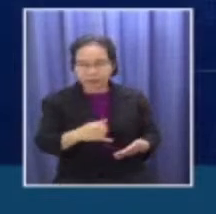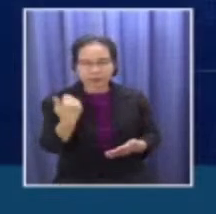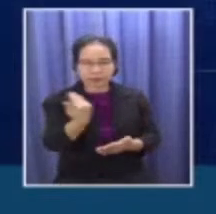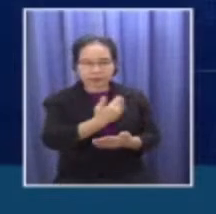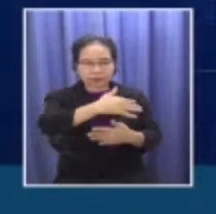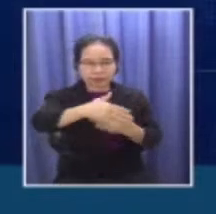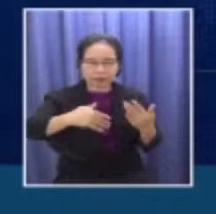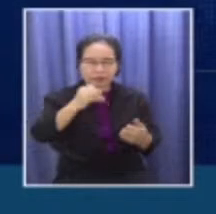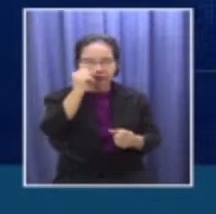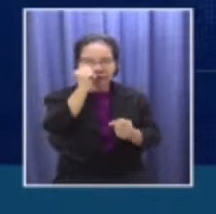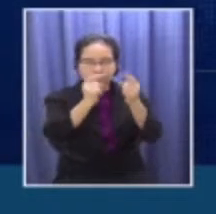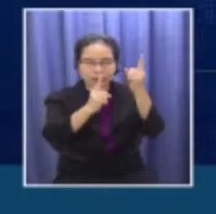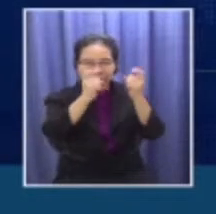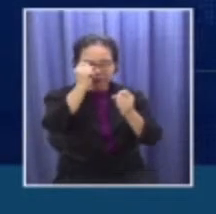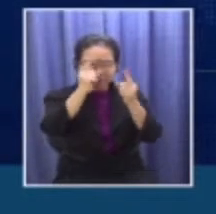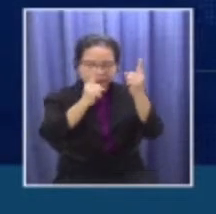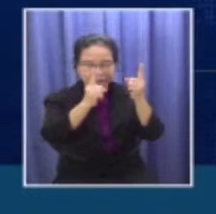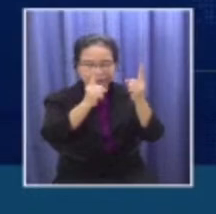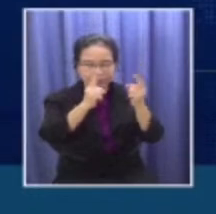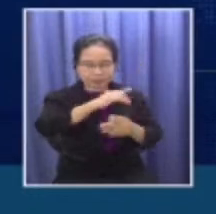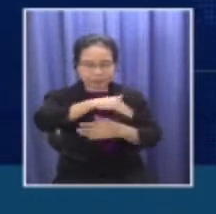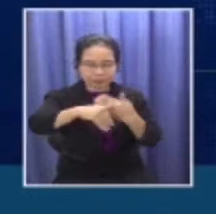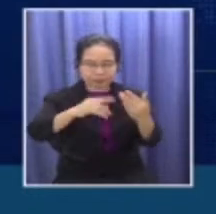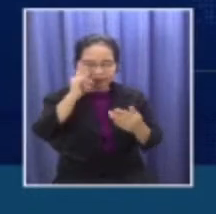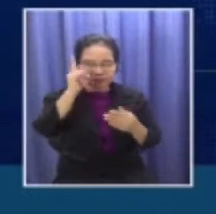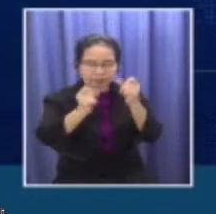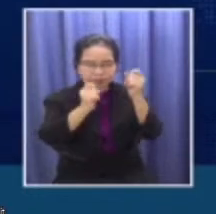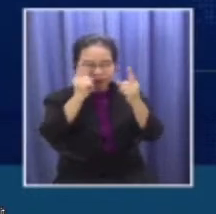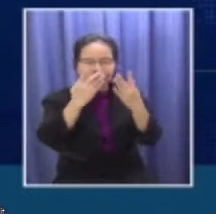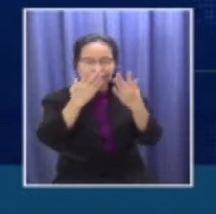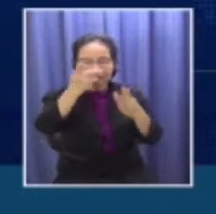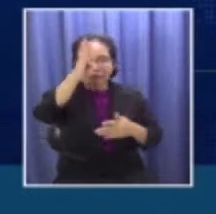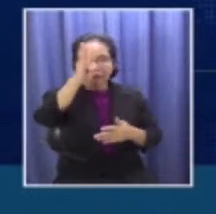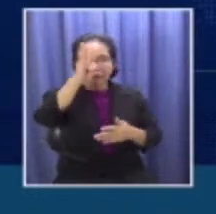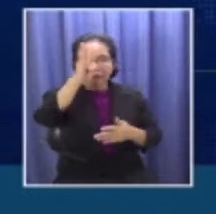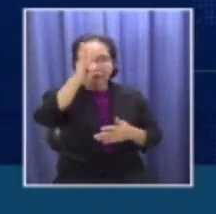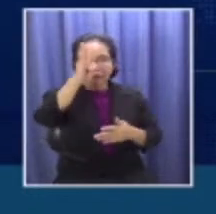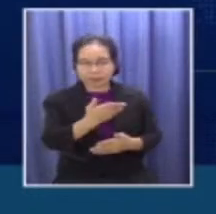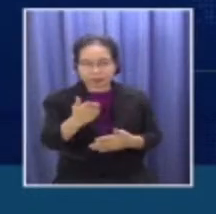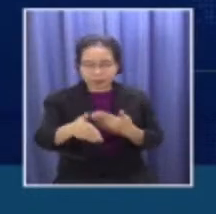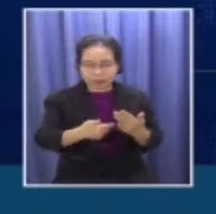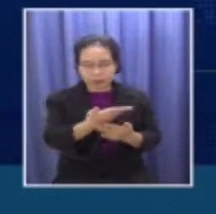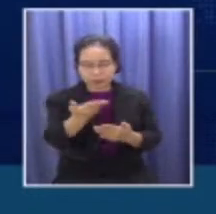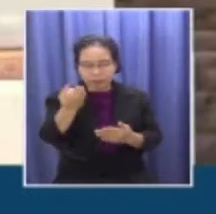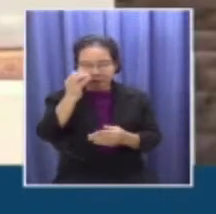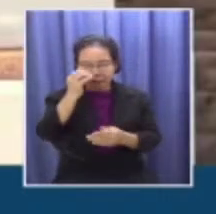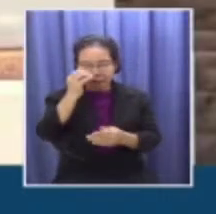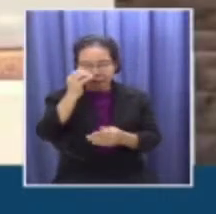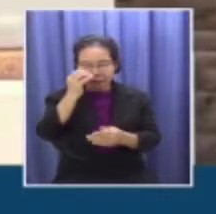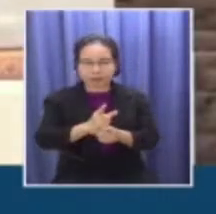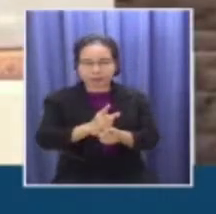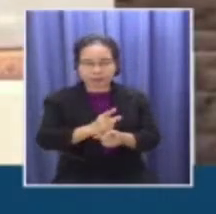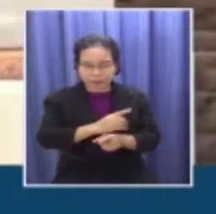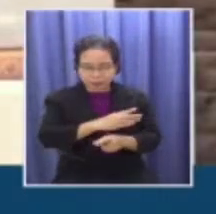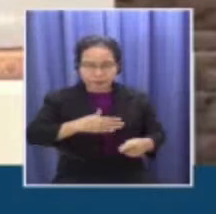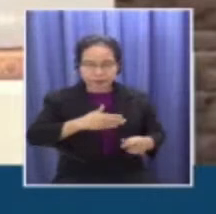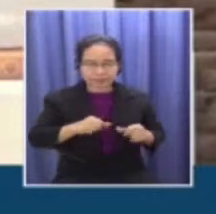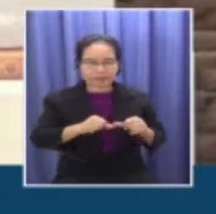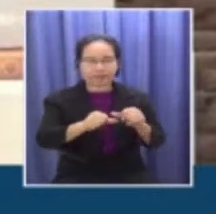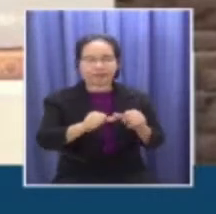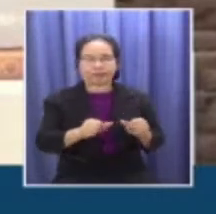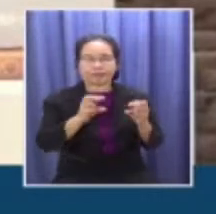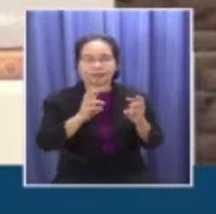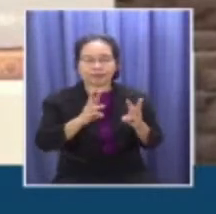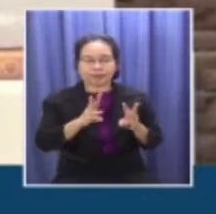a so wɔn nsua nwoma nnuru akyire koraa no a wɔ Nyankopɔn ɛtenetene wɔn yɛrem ne yɛtiefoɔ no adwenkyɛ ne bie